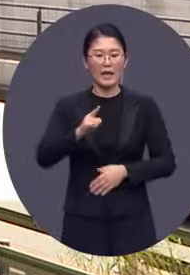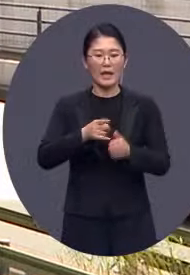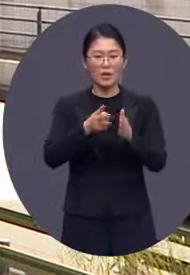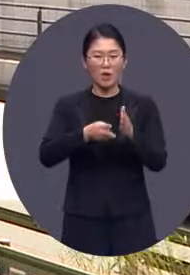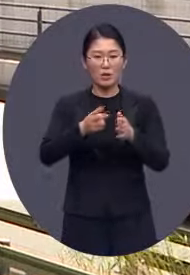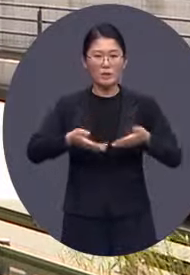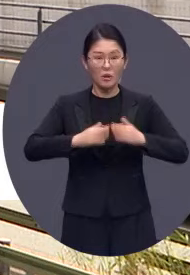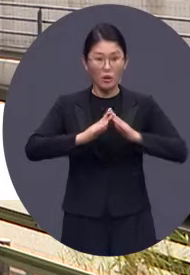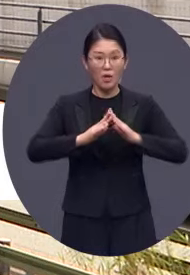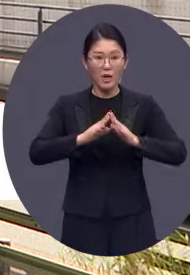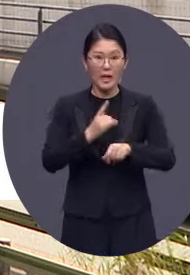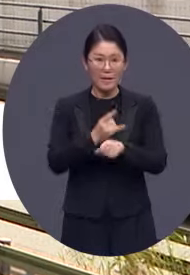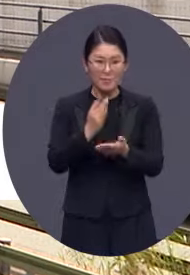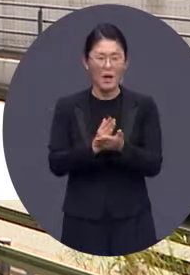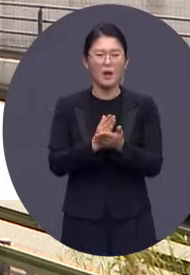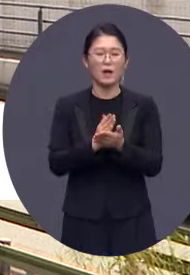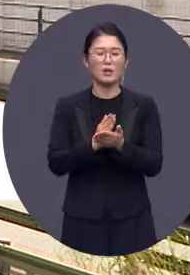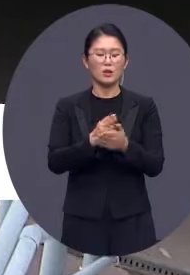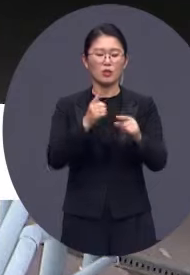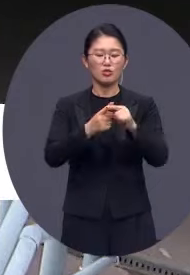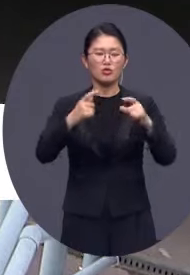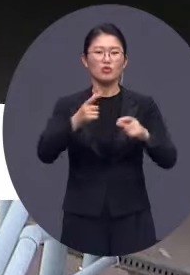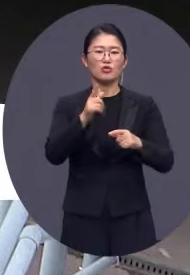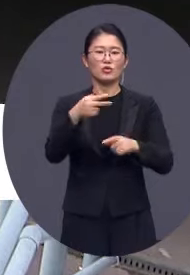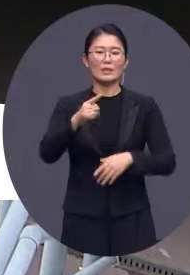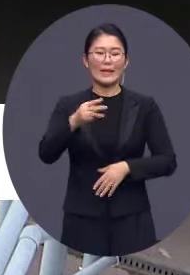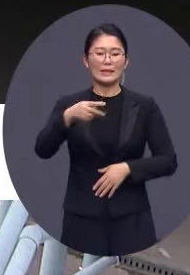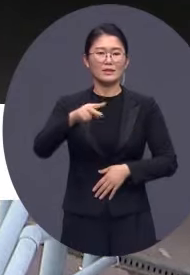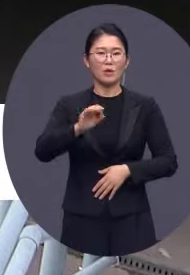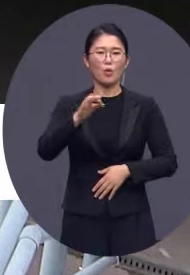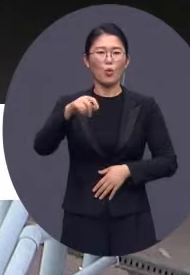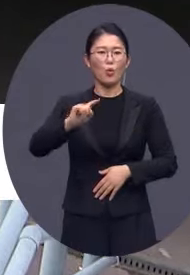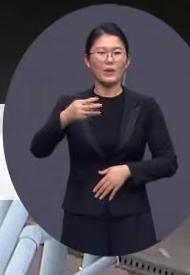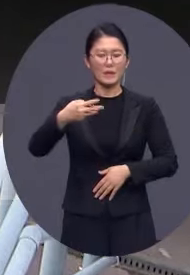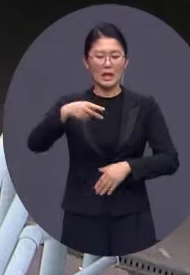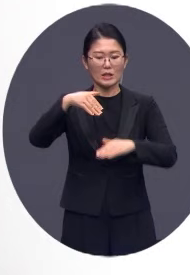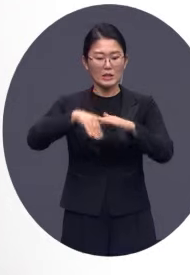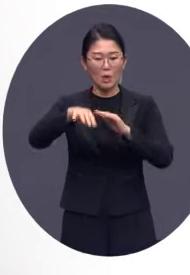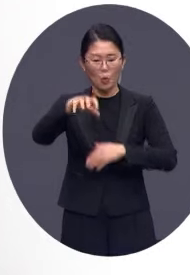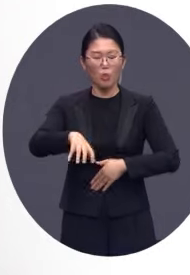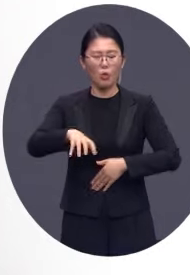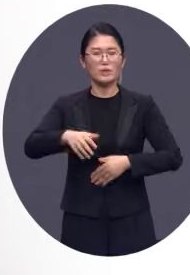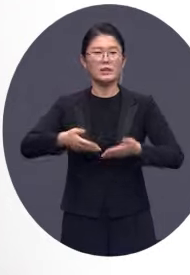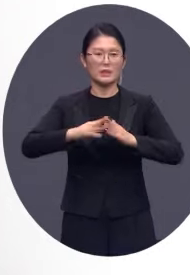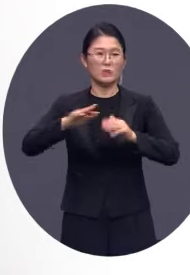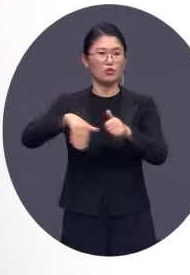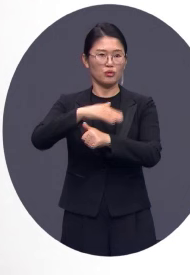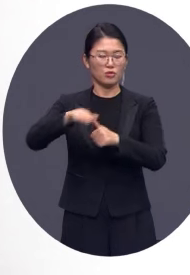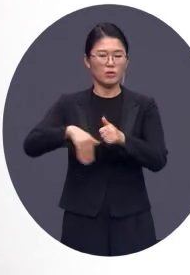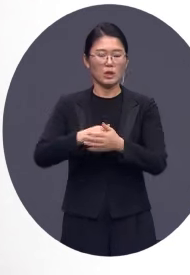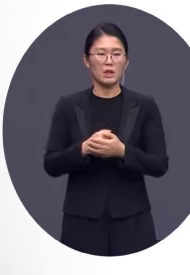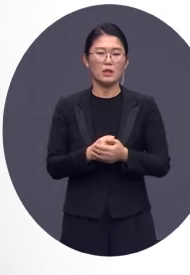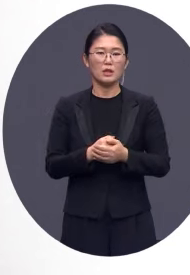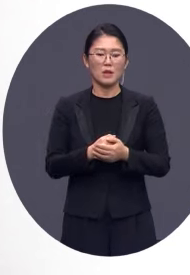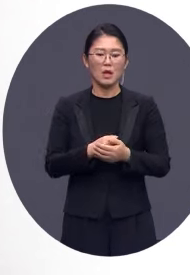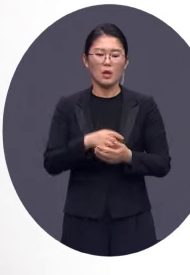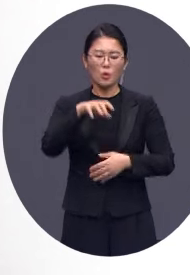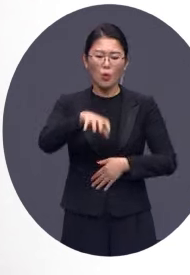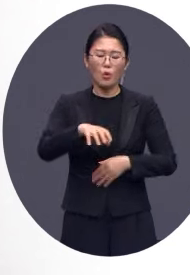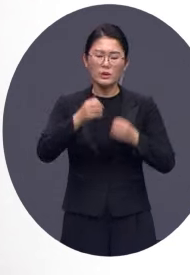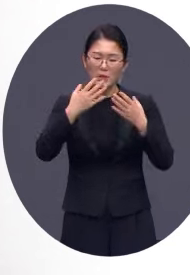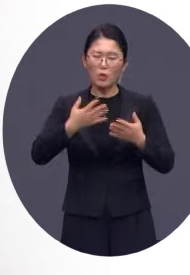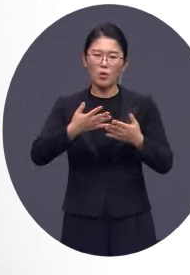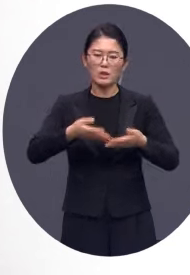중구 달성동 원대 지하차도 일대가 예정지입니다. 국가철도공단은 지난해부터 원대역 신설 여부를